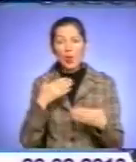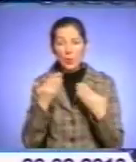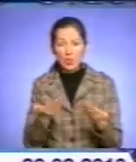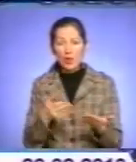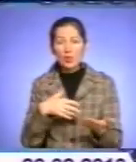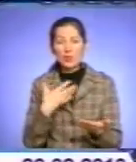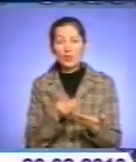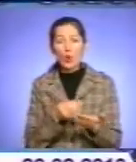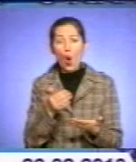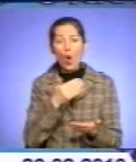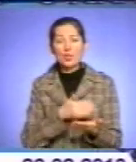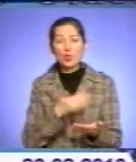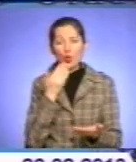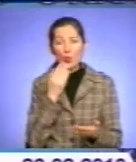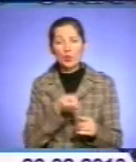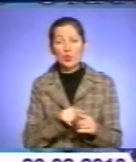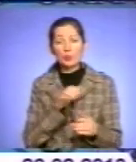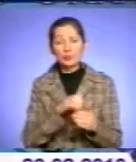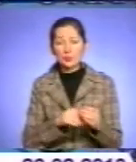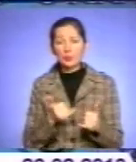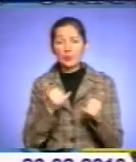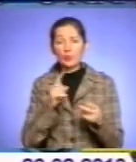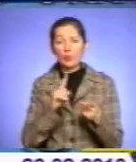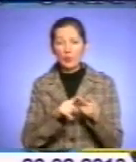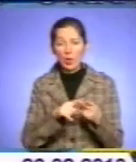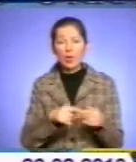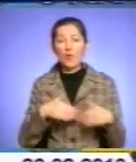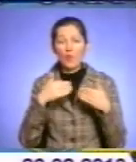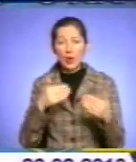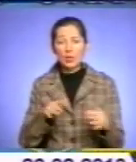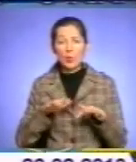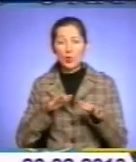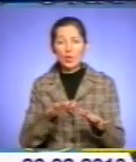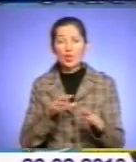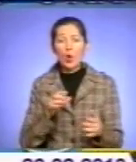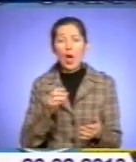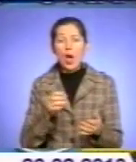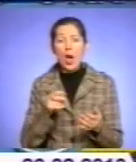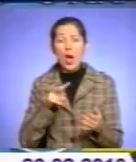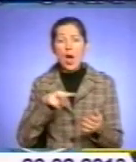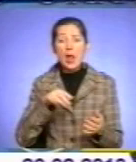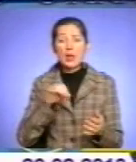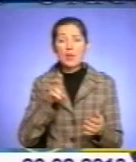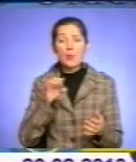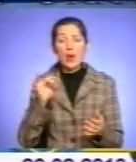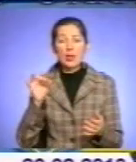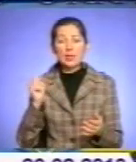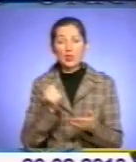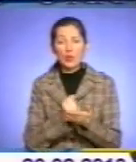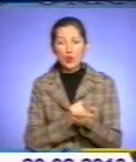Для другої фази процесу лібералізації візового режиму ще залишилось багато роботи. Під час наших засідань сьогодні